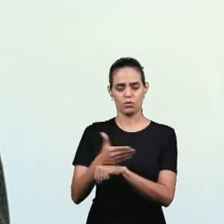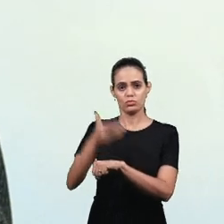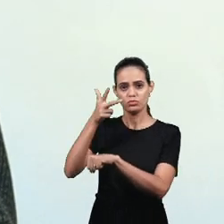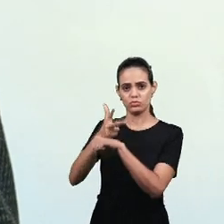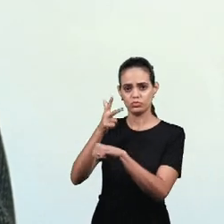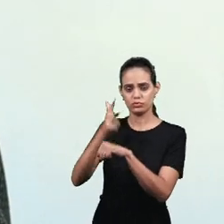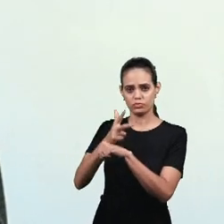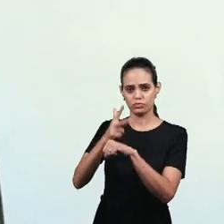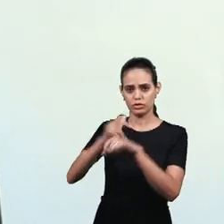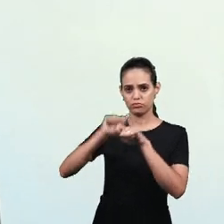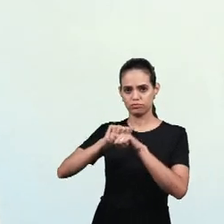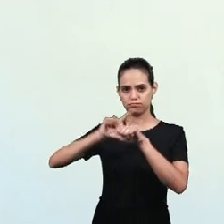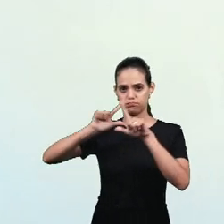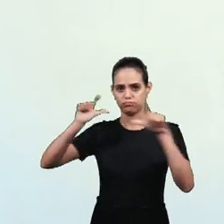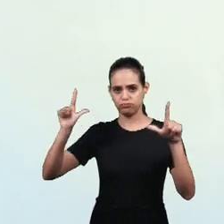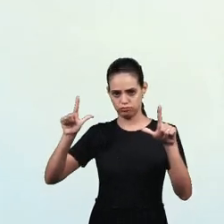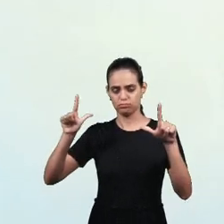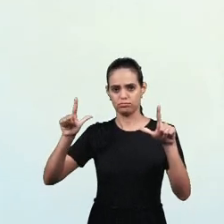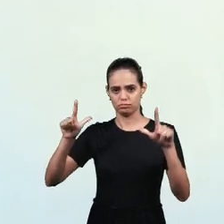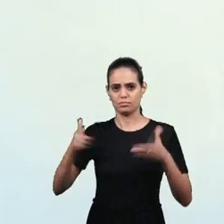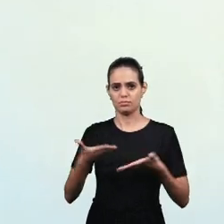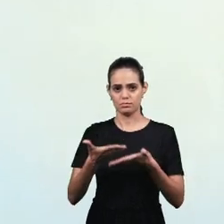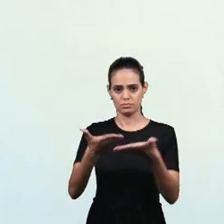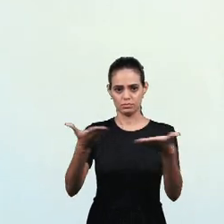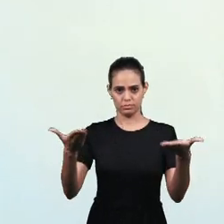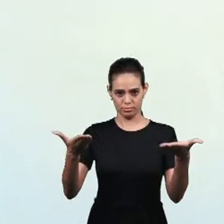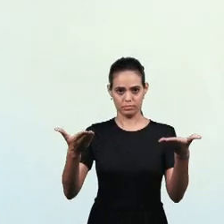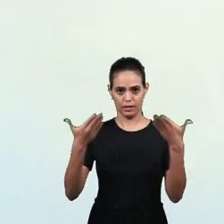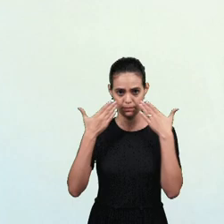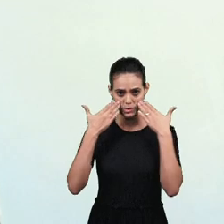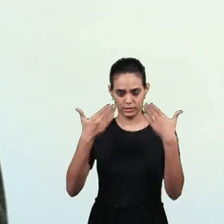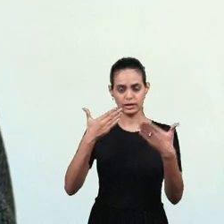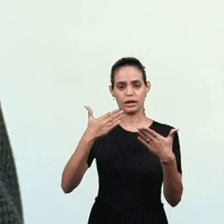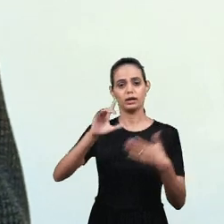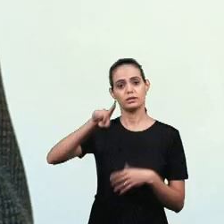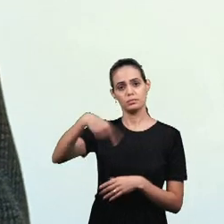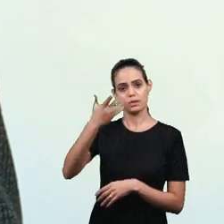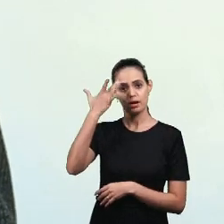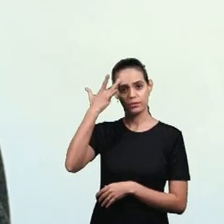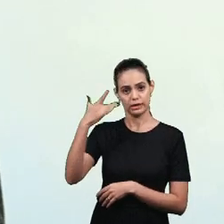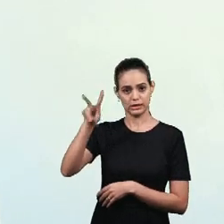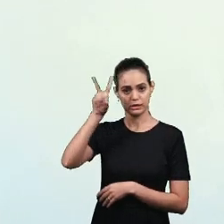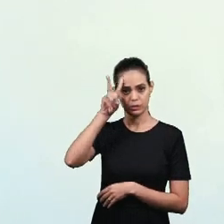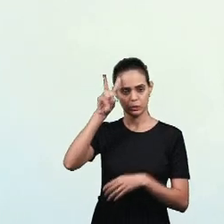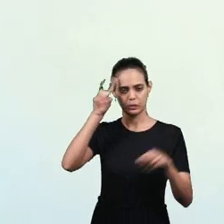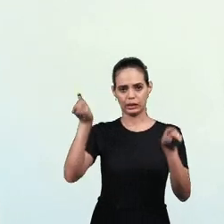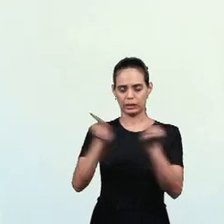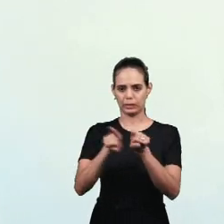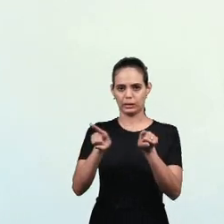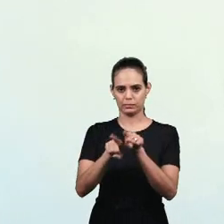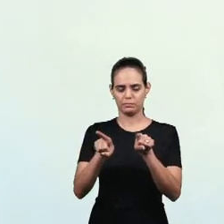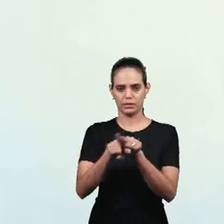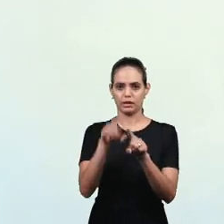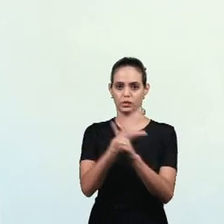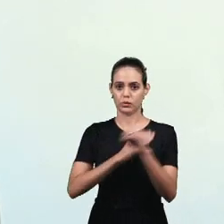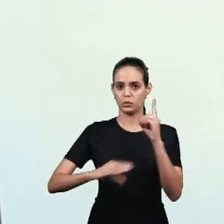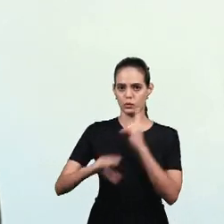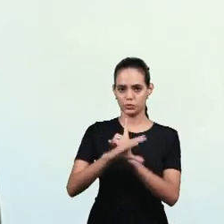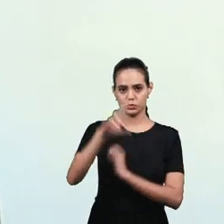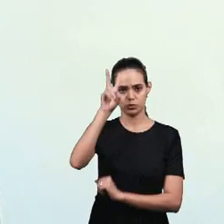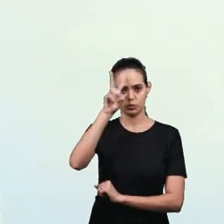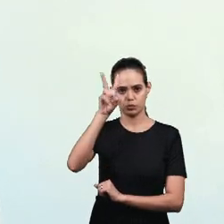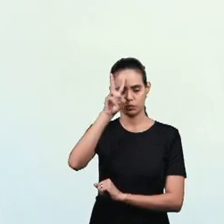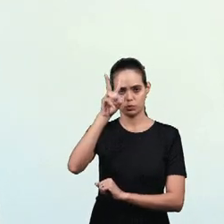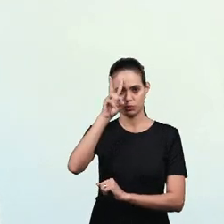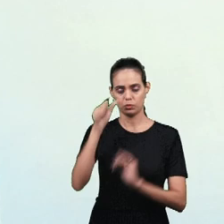serons dans le YouTube en transmettant les autres vidéos et informations liées aux contributions des frères et sœurs